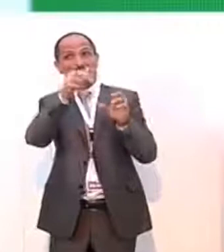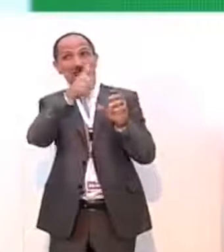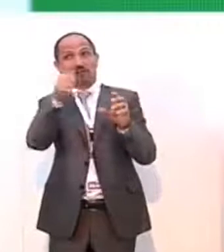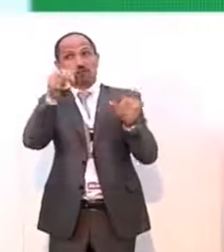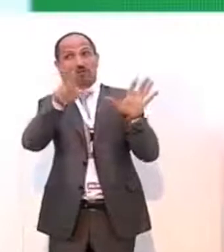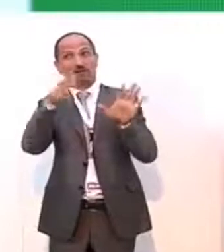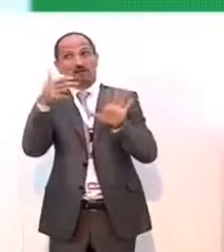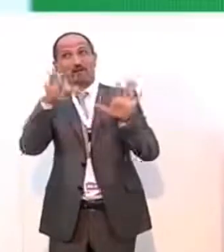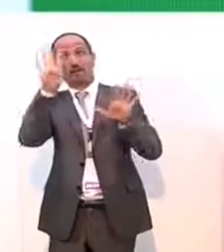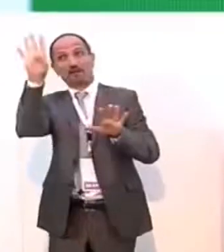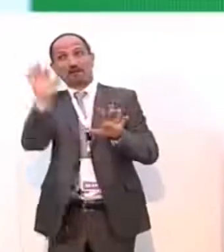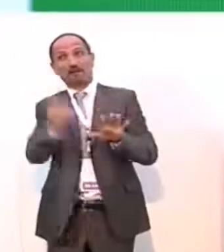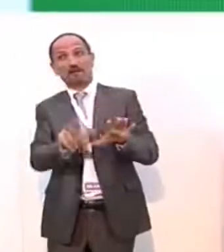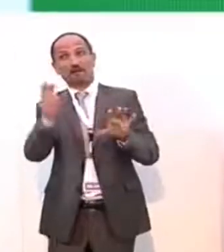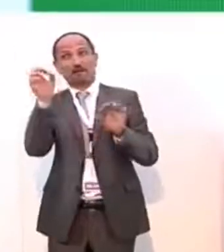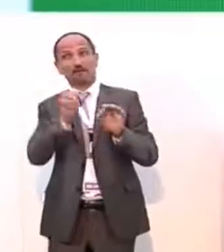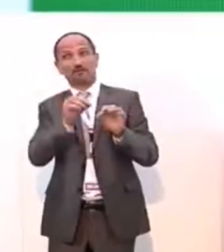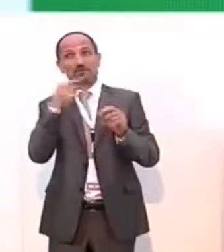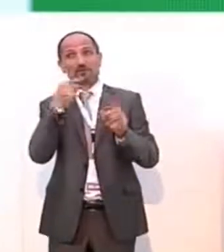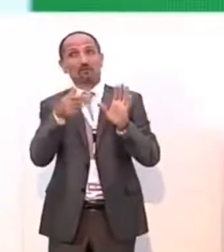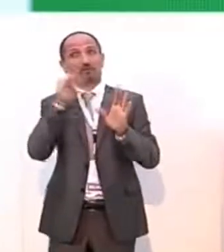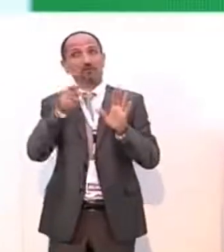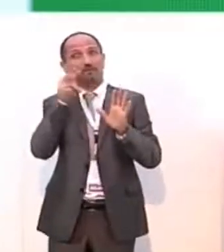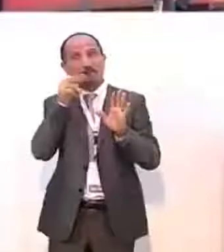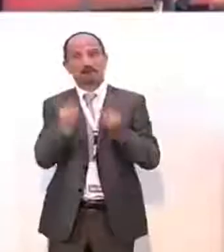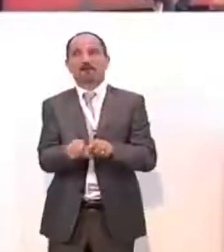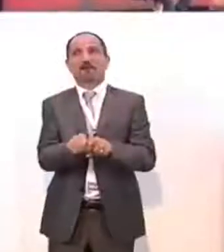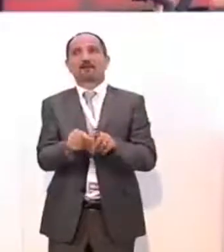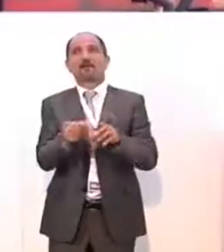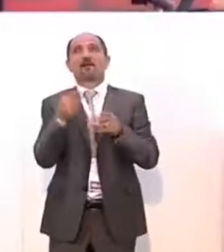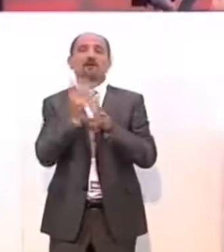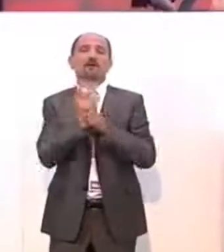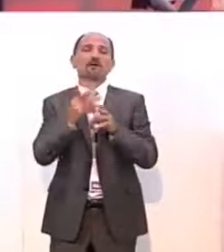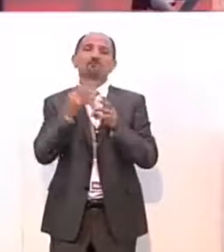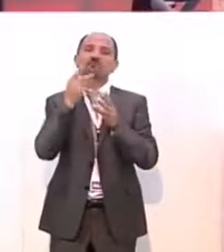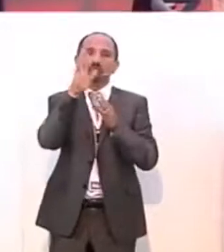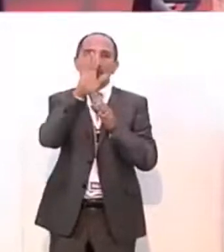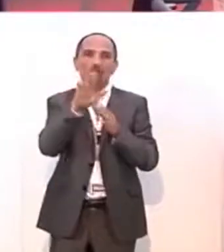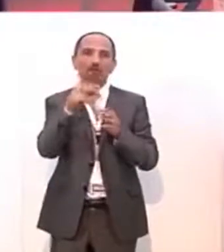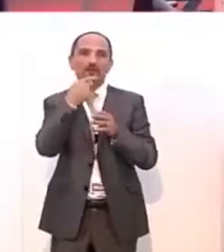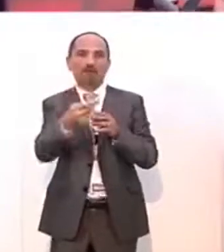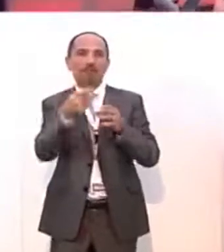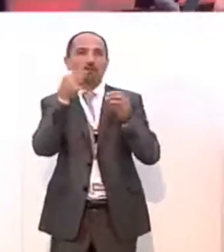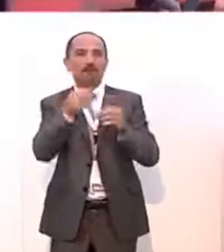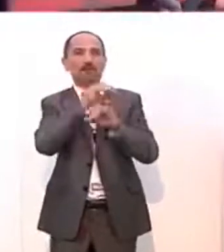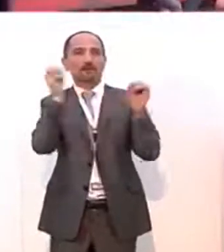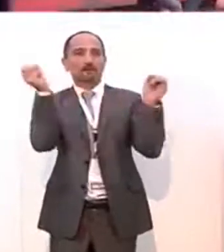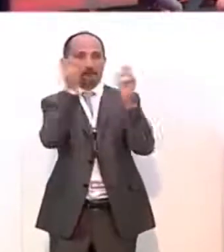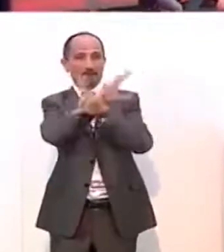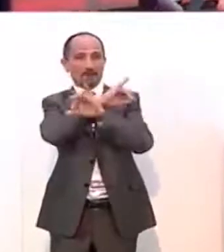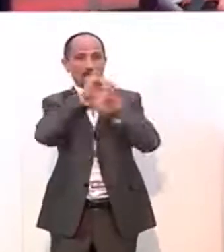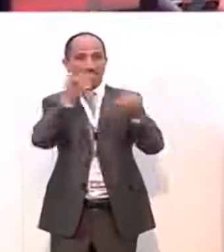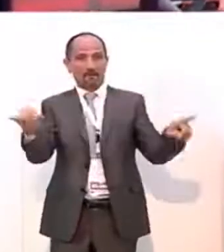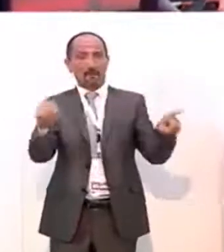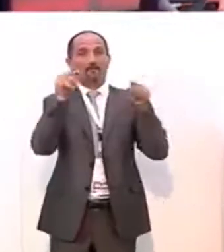il 43% sono a maggioranza femminile. E questo lo richiamo per dire che molti dimenticano